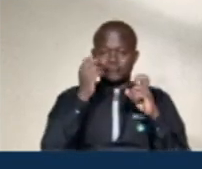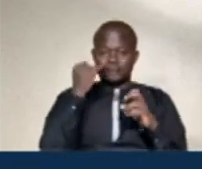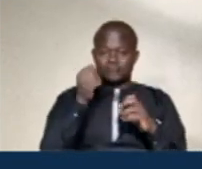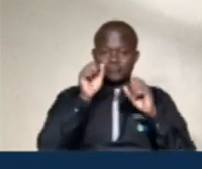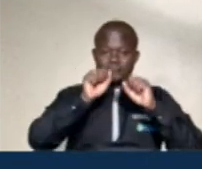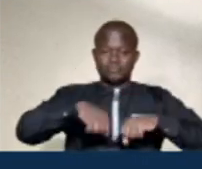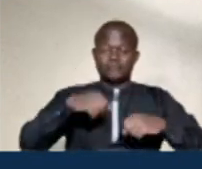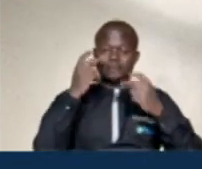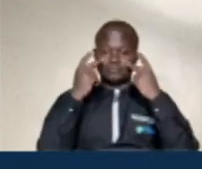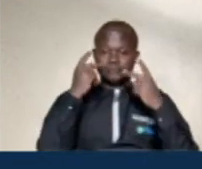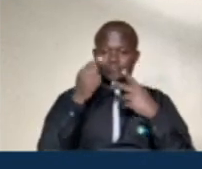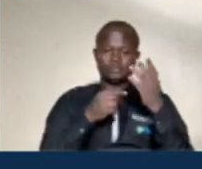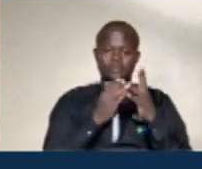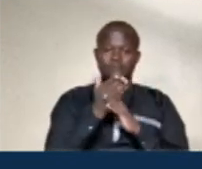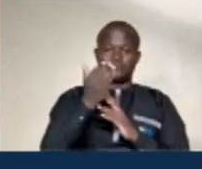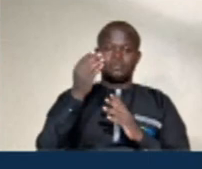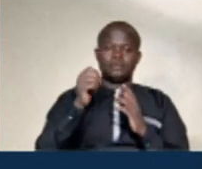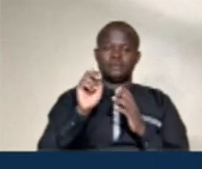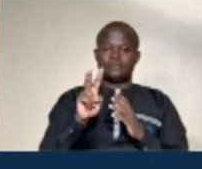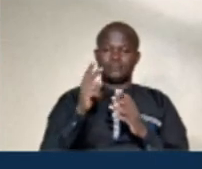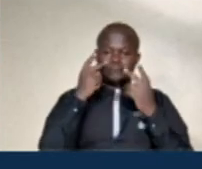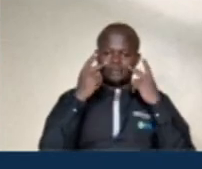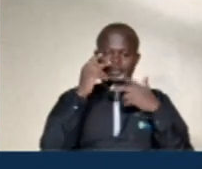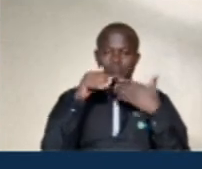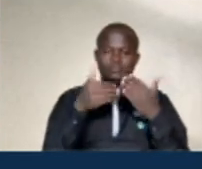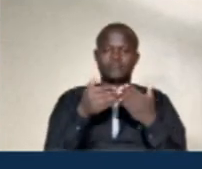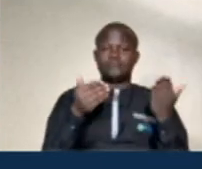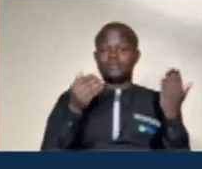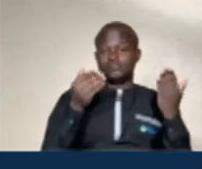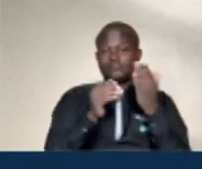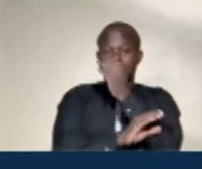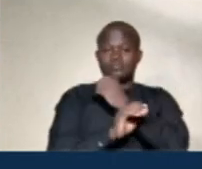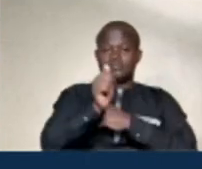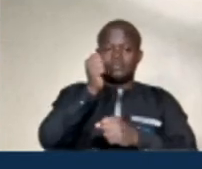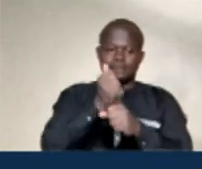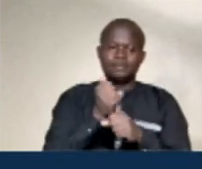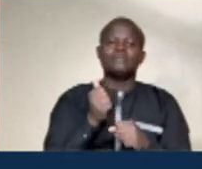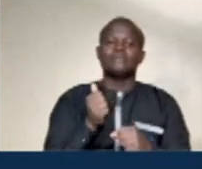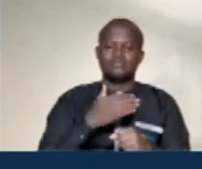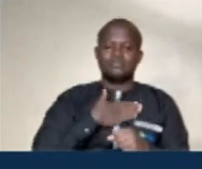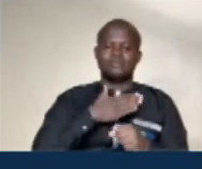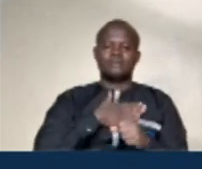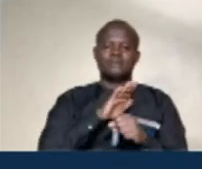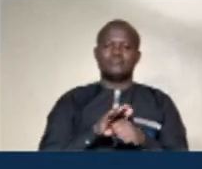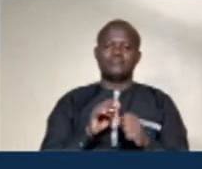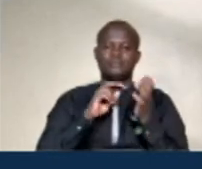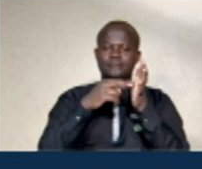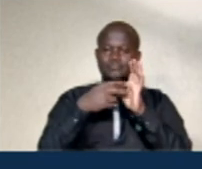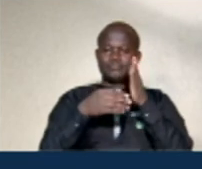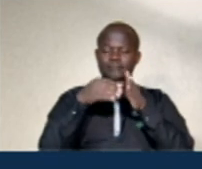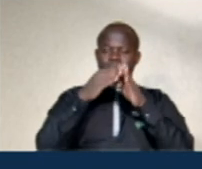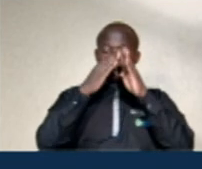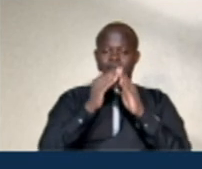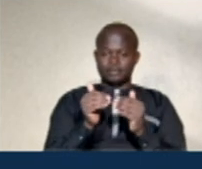kuba warebaga ibintu kuri televiziyo ubibona hanze ukabona namwe mu gihugu cyanyu mu kubikora birashimisha cyane. Umushinga wo kubaka iyi